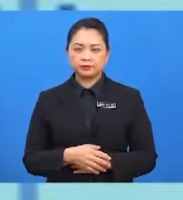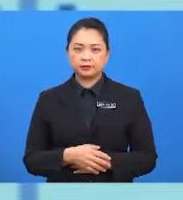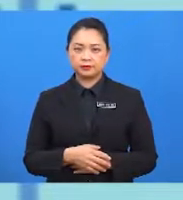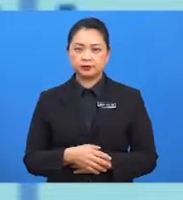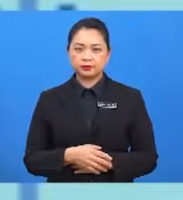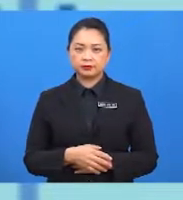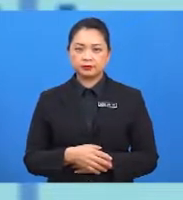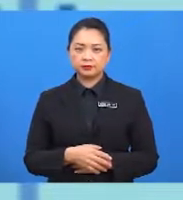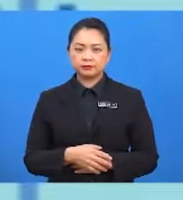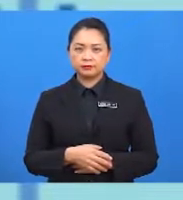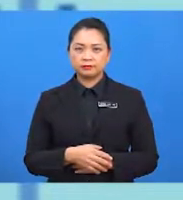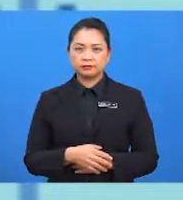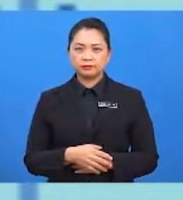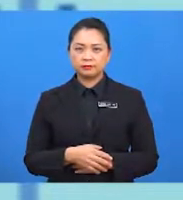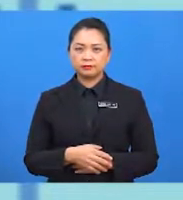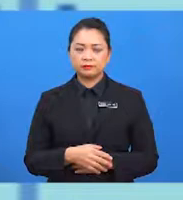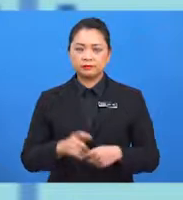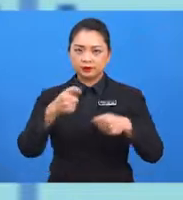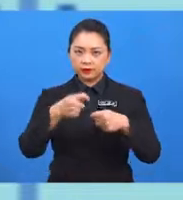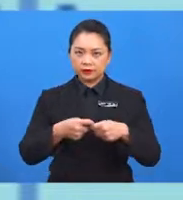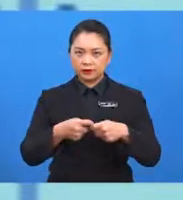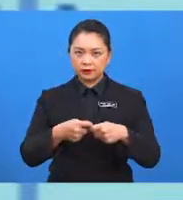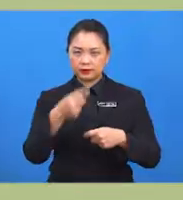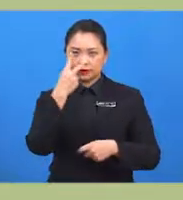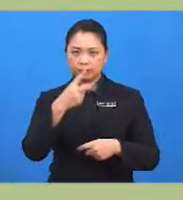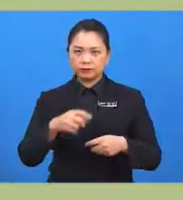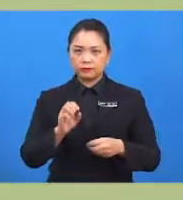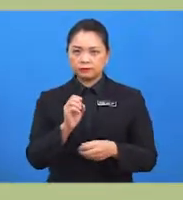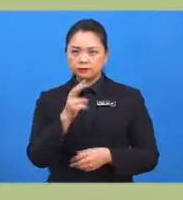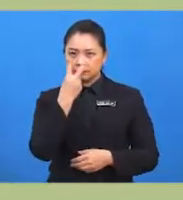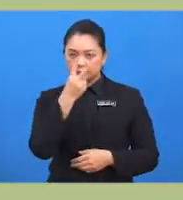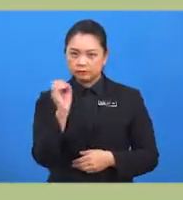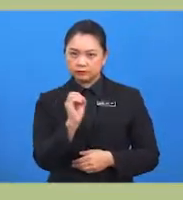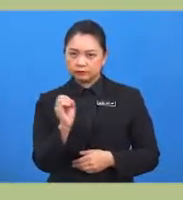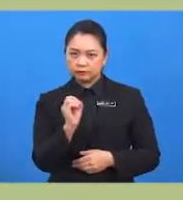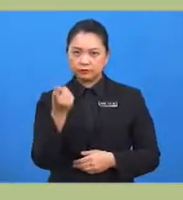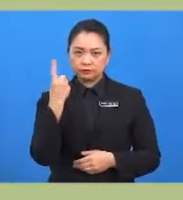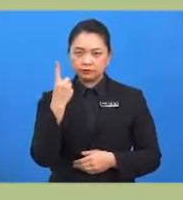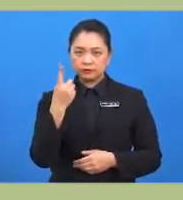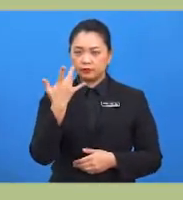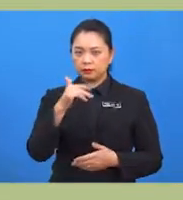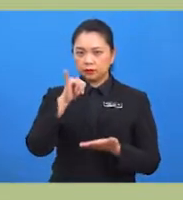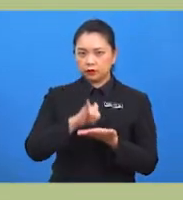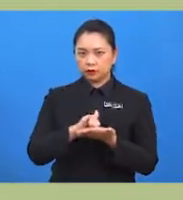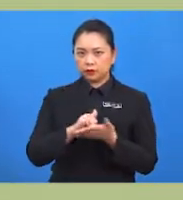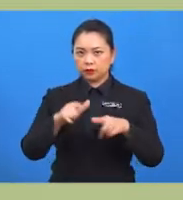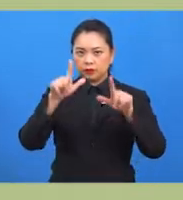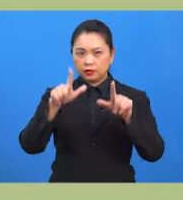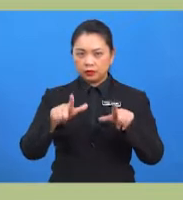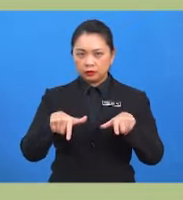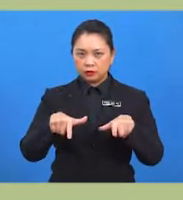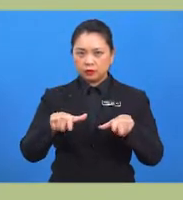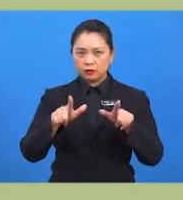menunjukkan bacaan Hai seterusnya timbang 26 perpuluhan lima gram